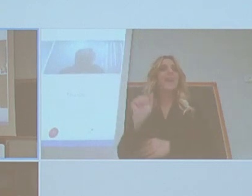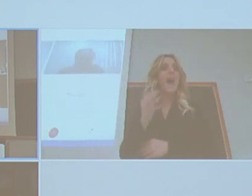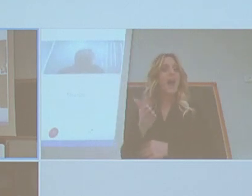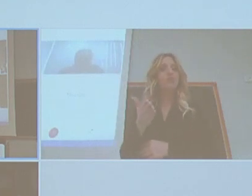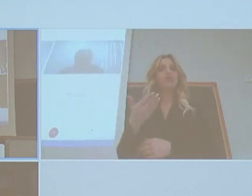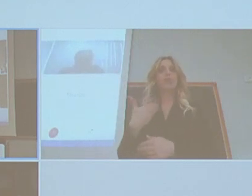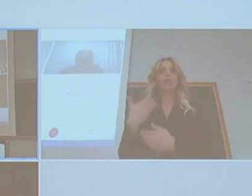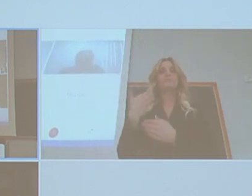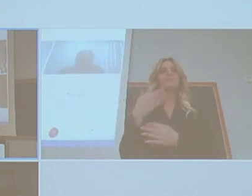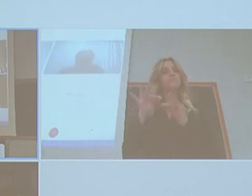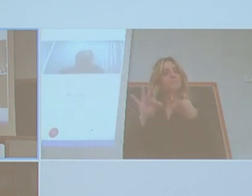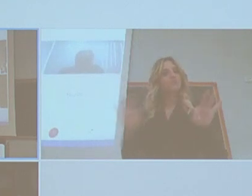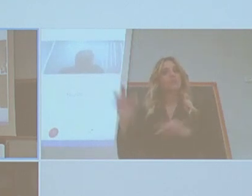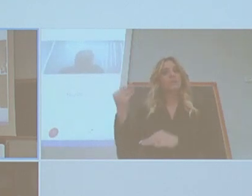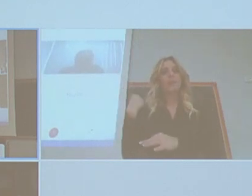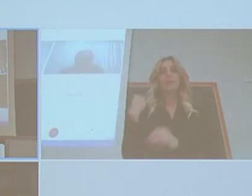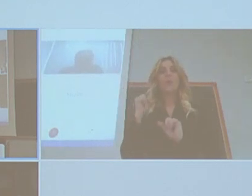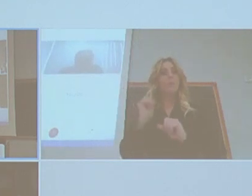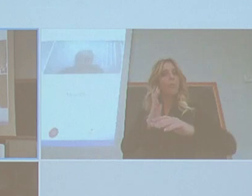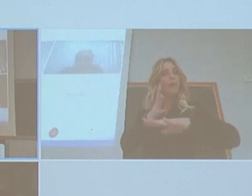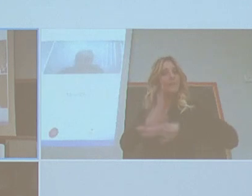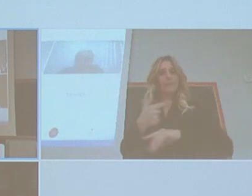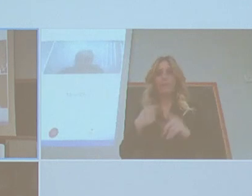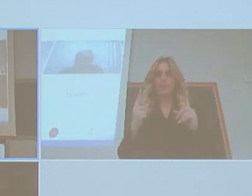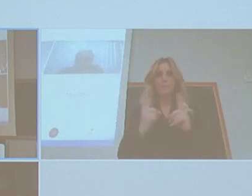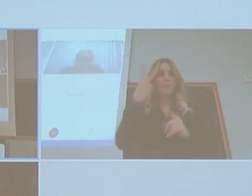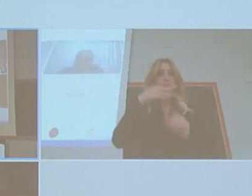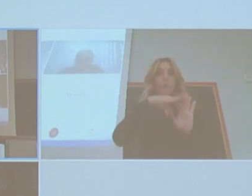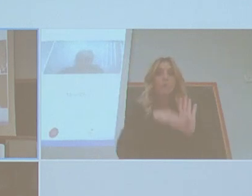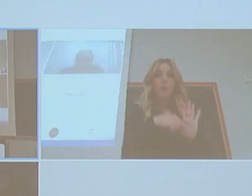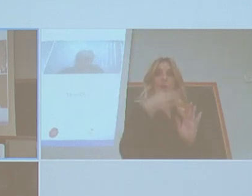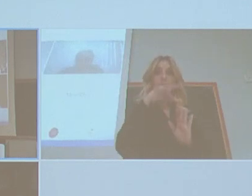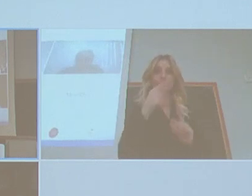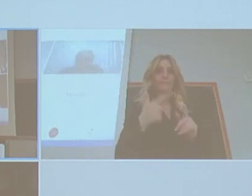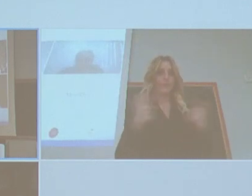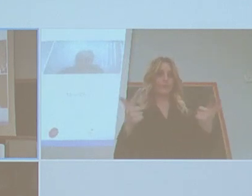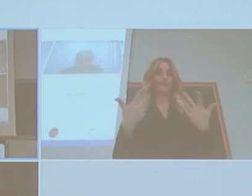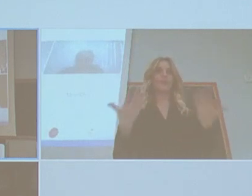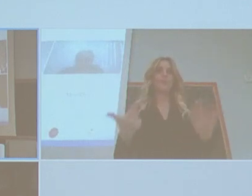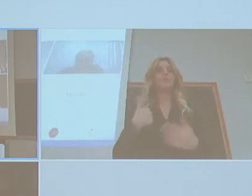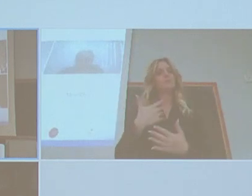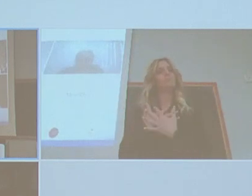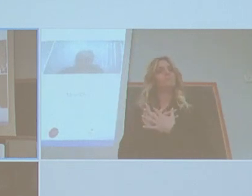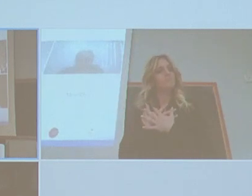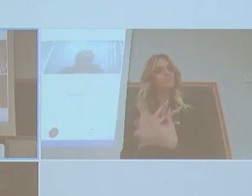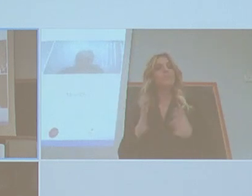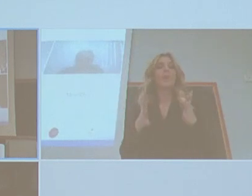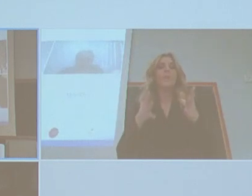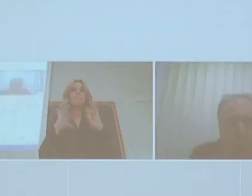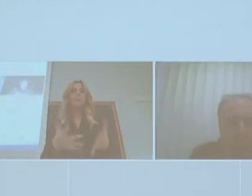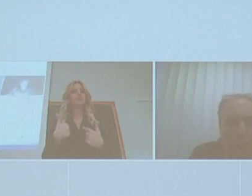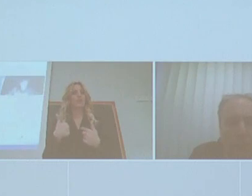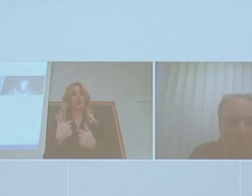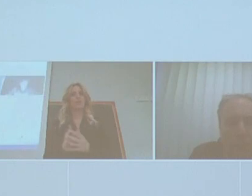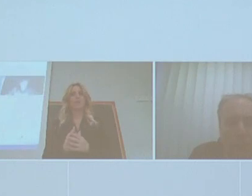ha gentilmente chiesto di fare questo mio intervento imprevisto. Non avevo programmato, ma lo faccio con tutta la passione e con tutto